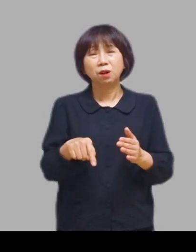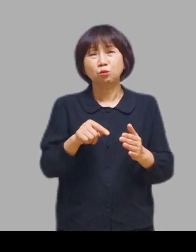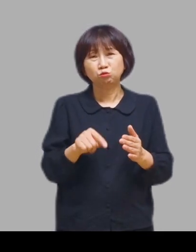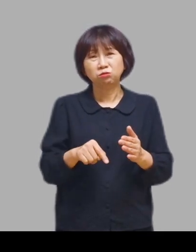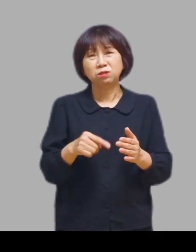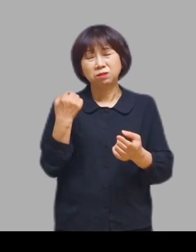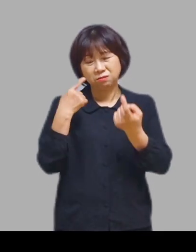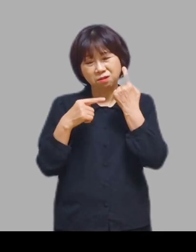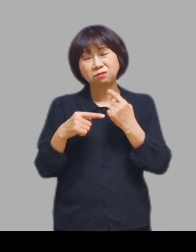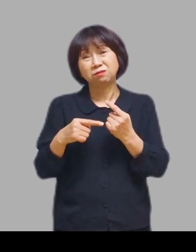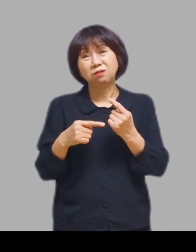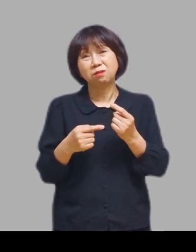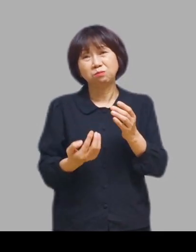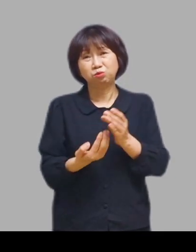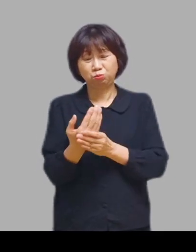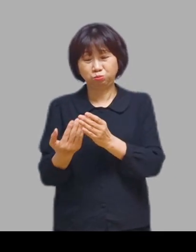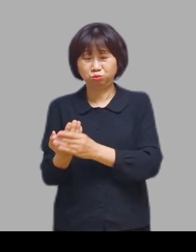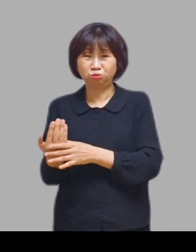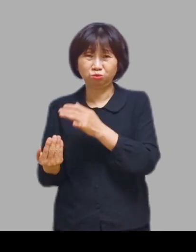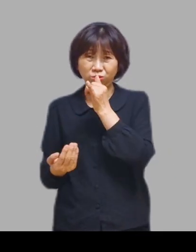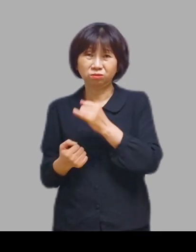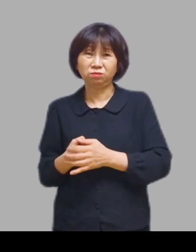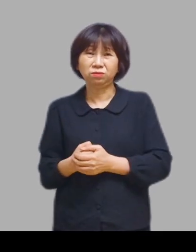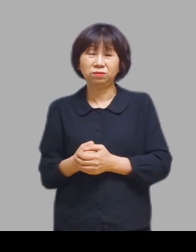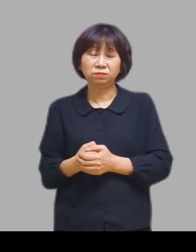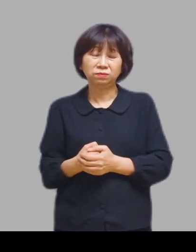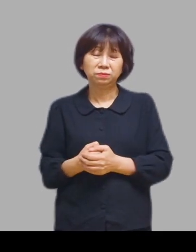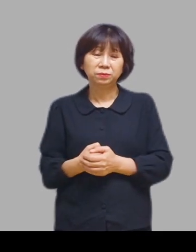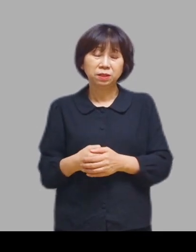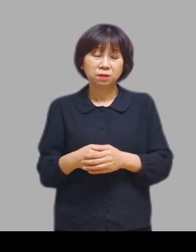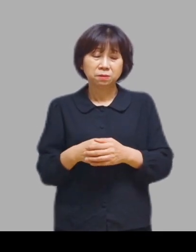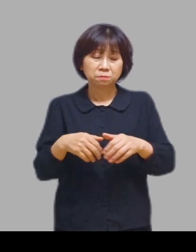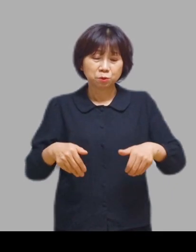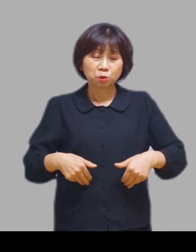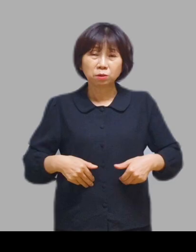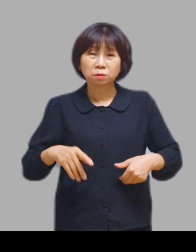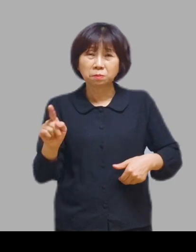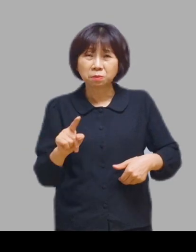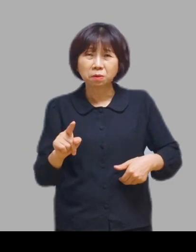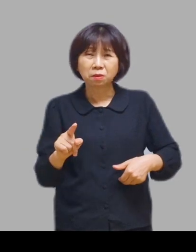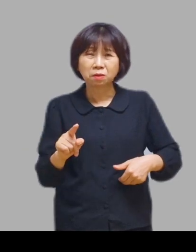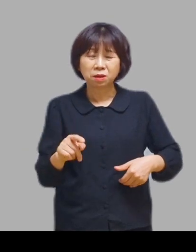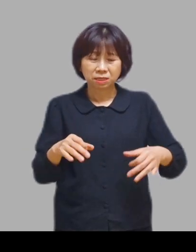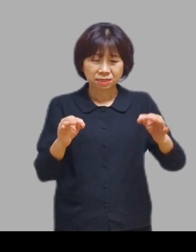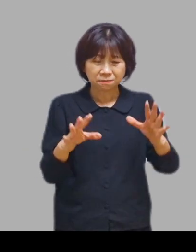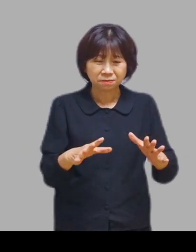그래서 사람에게 필요한 것은요, 잠깐의 친절보다 지속적인 관심이에요.